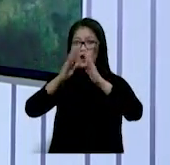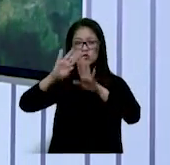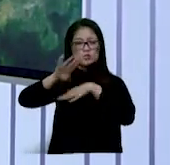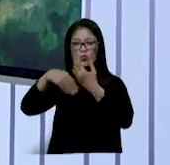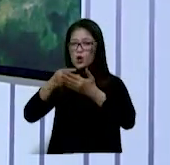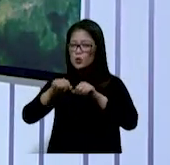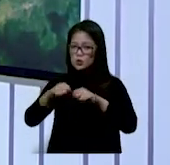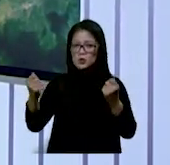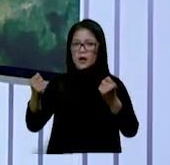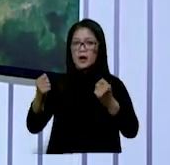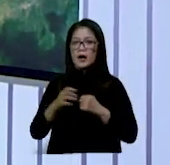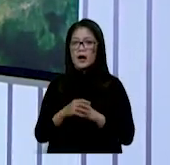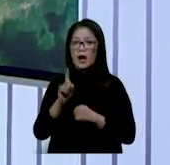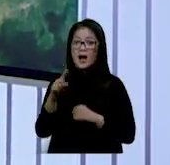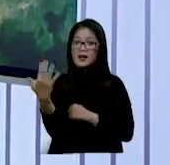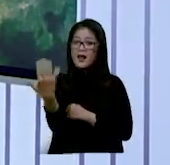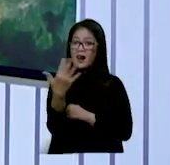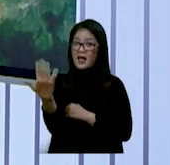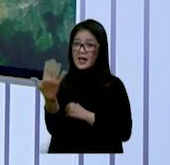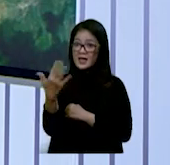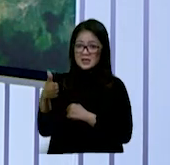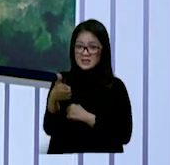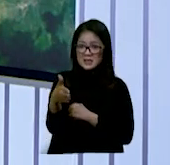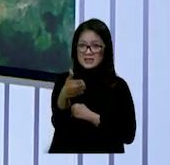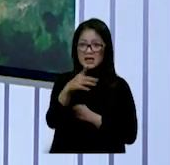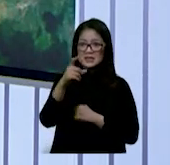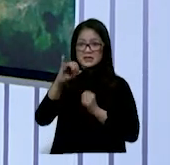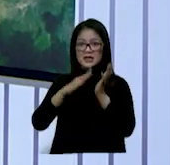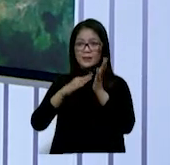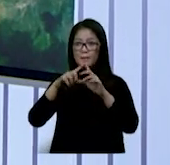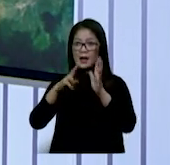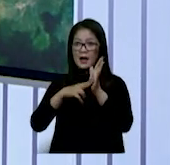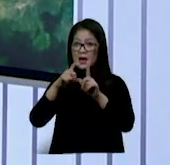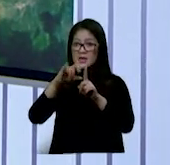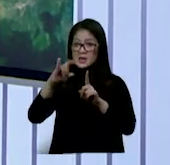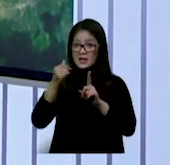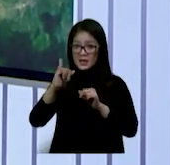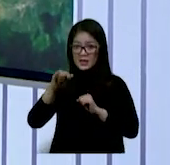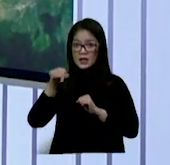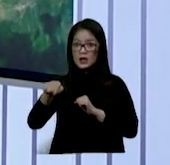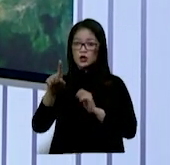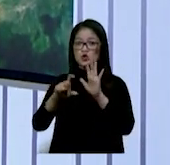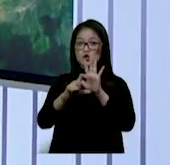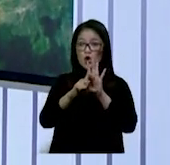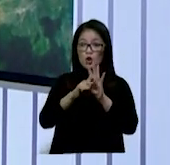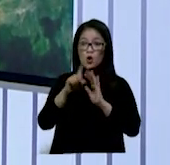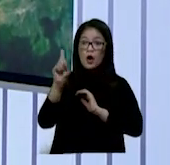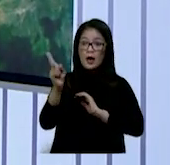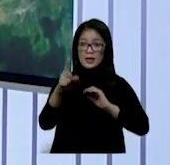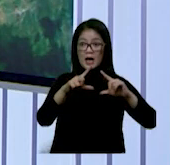menjadi 5 segmen. Ini Cimandiri Pelabuhan Ratu, Citarik, kemudian Citarik Cadas Malang, Cicerem